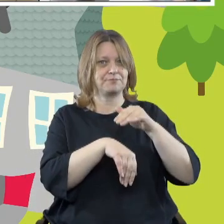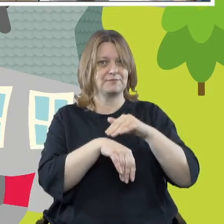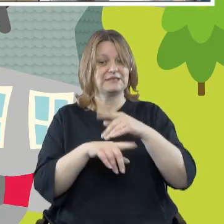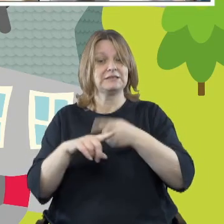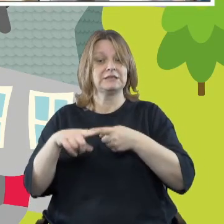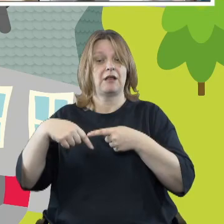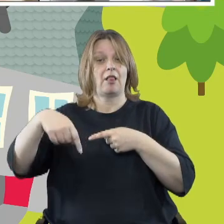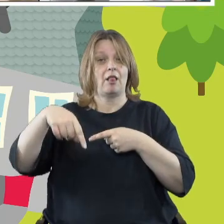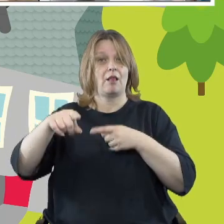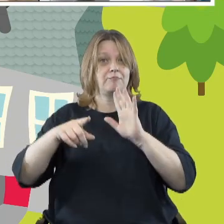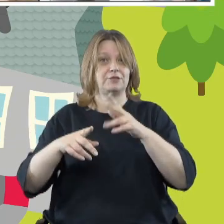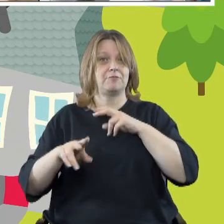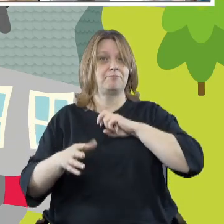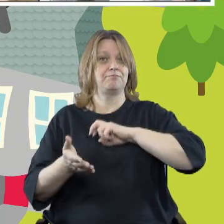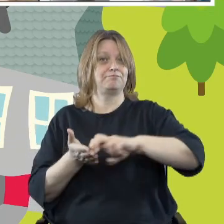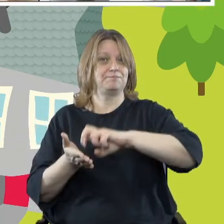co oznacza?